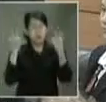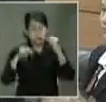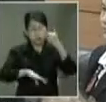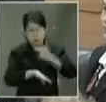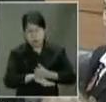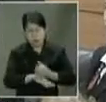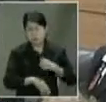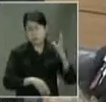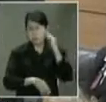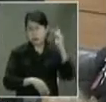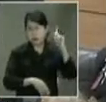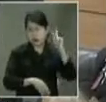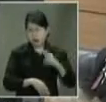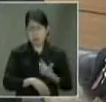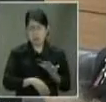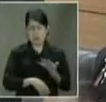ไหม